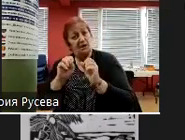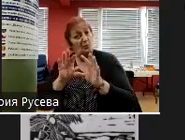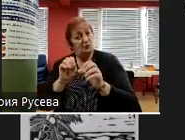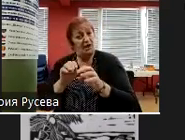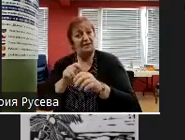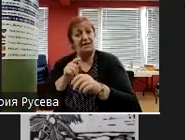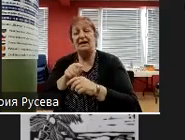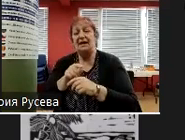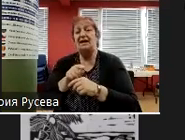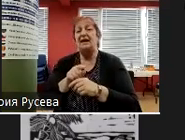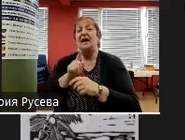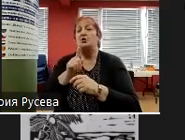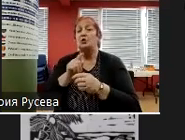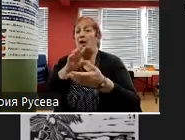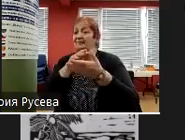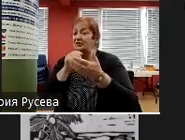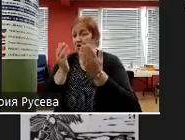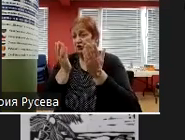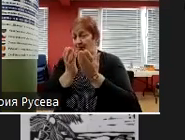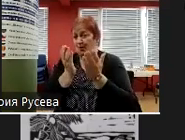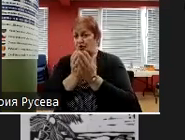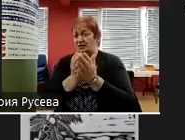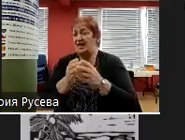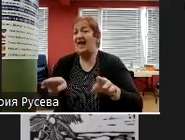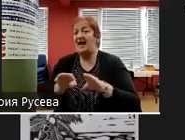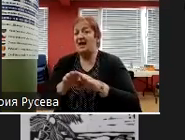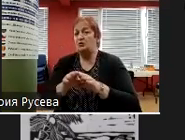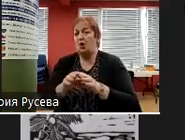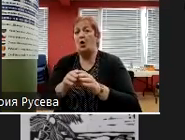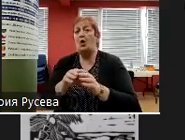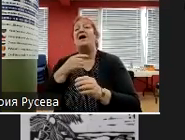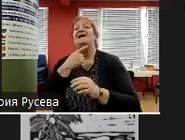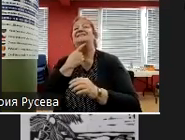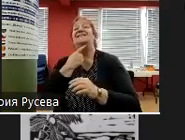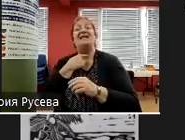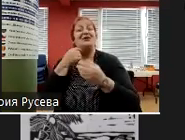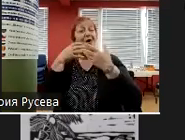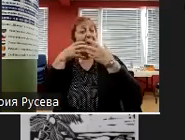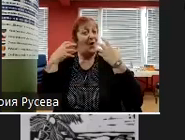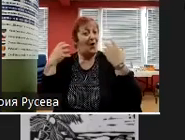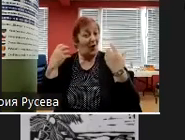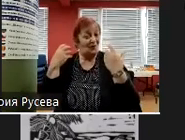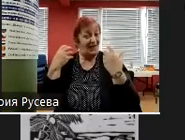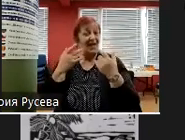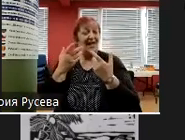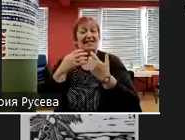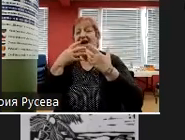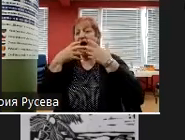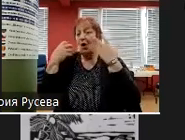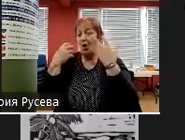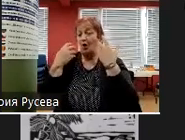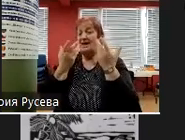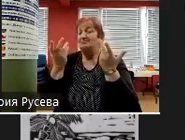и тогава четец ще го прочете като сладко коте. Или коте, нали, зависи какъв